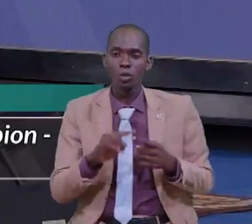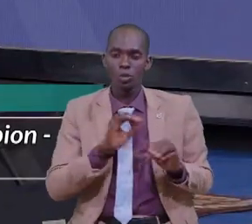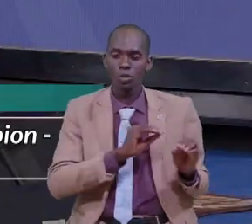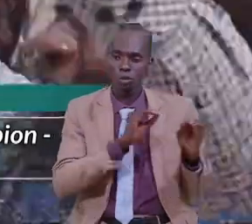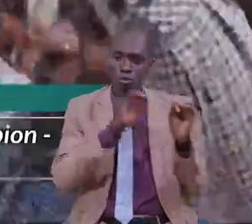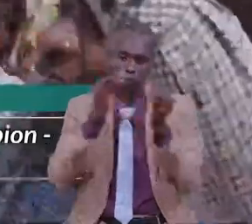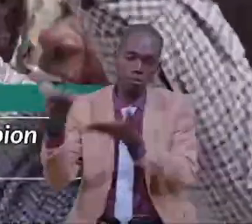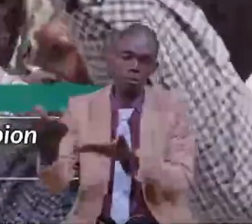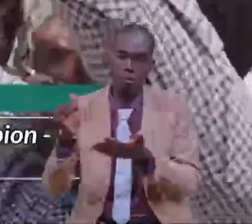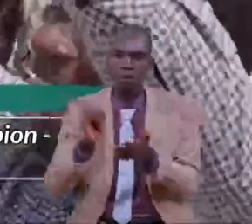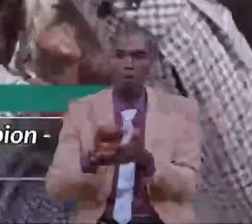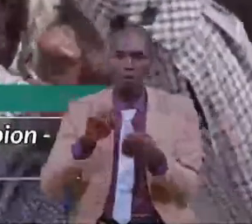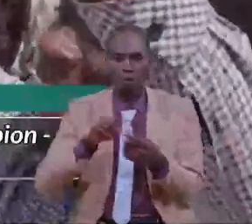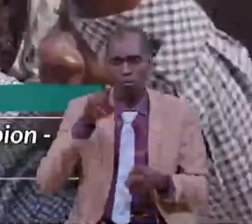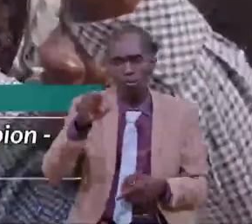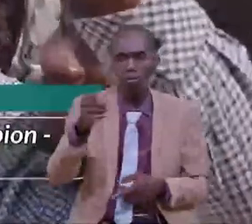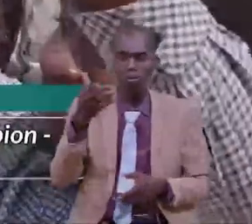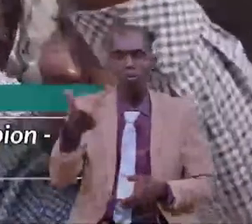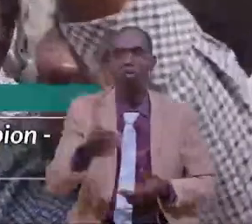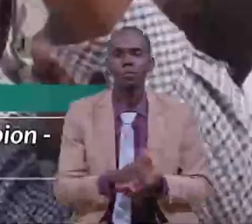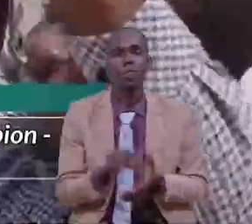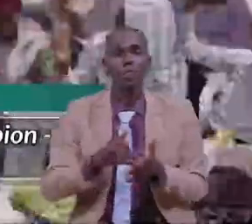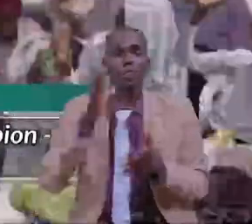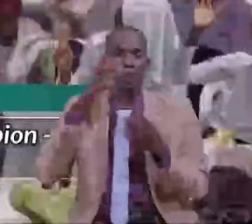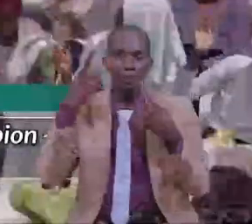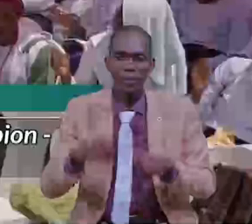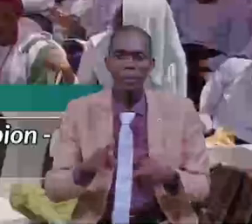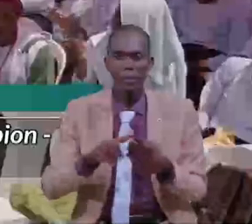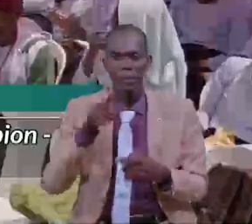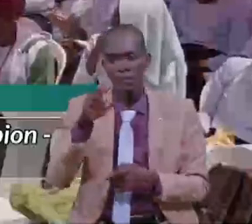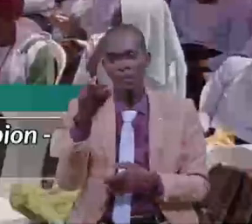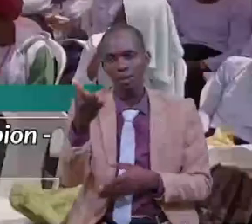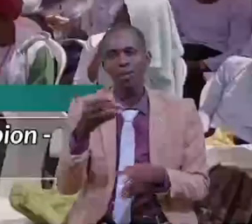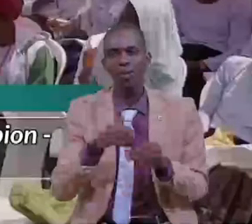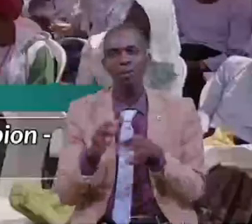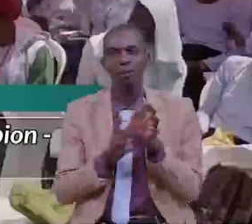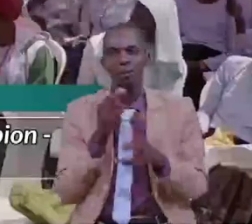vous donner ça dans votre vie là-bas. Ça va vous arriver.